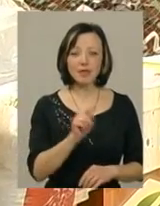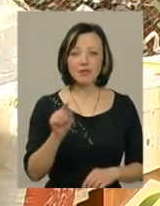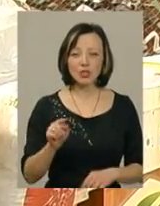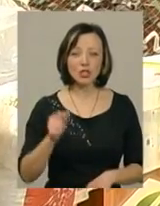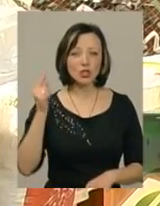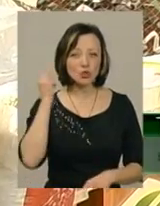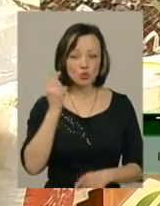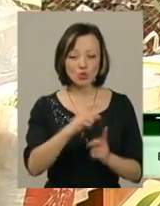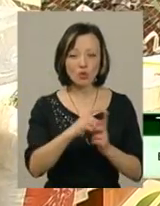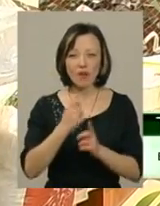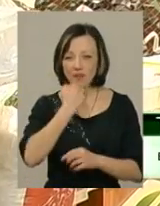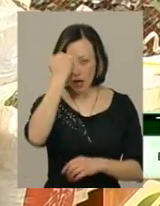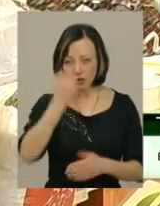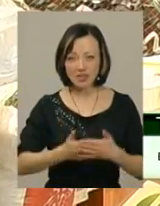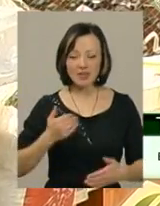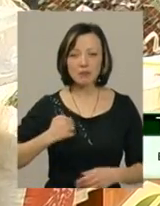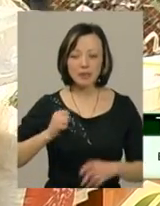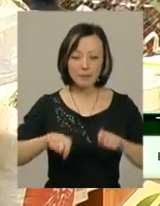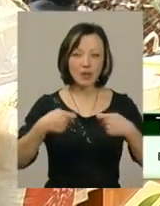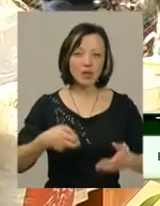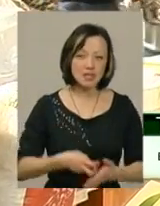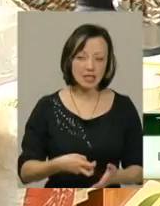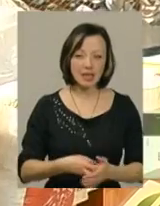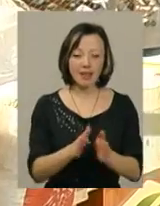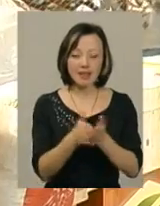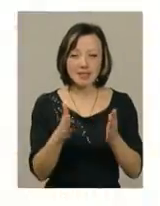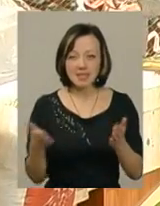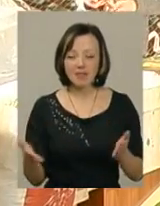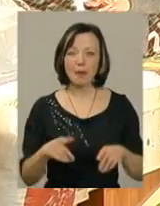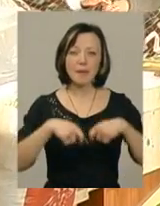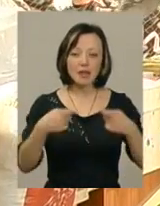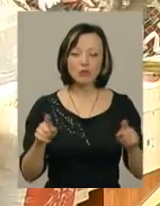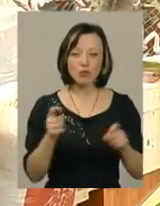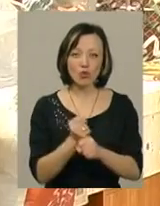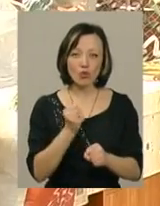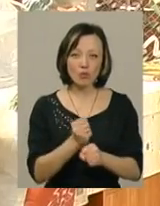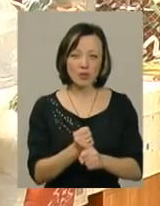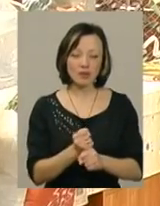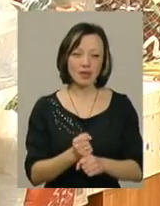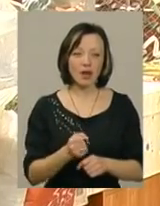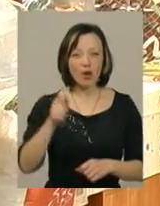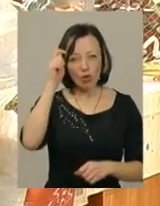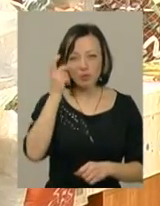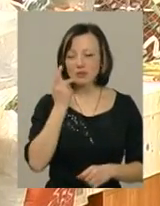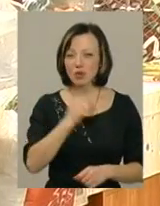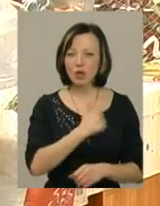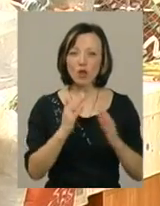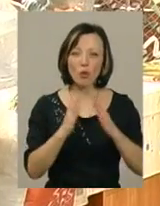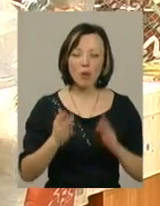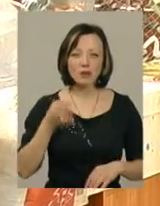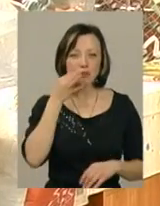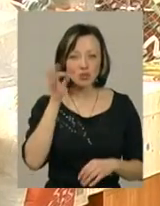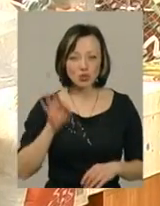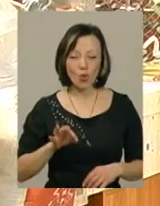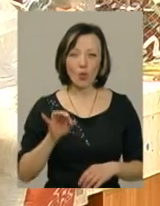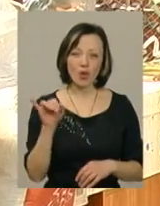слова вдячності від бійців і передають листи, передають листівки, передають те, що вони роблять. Хлопці завжди хочуть домашнього, смачного